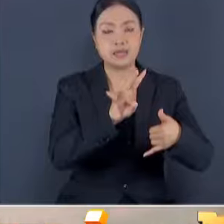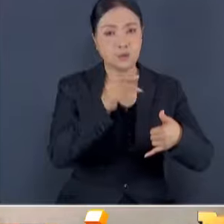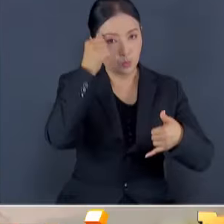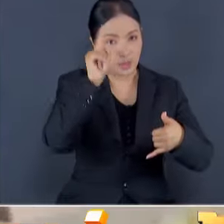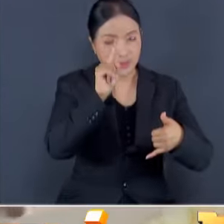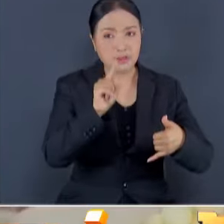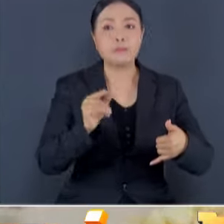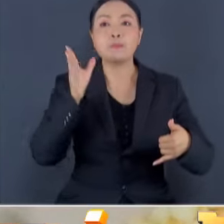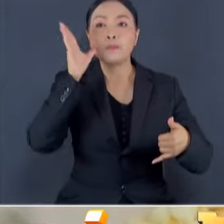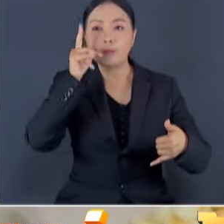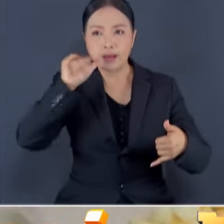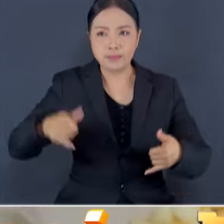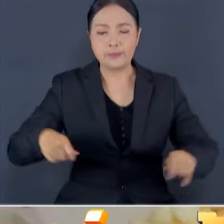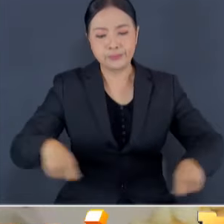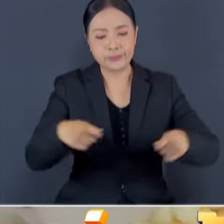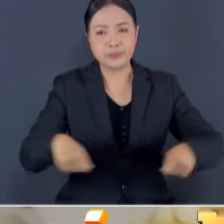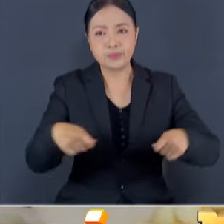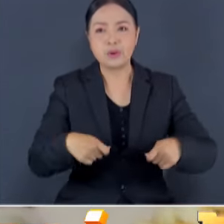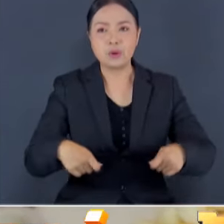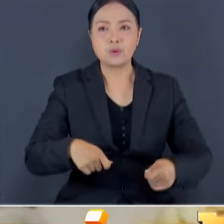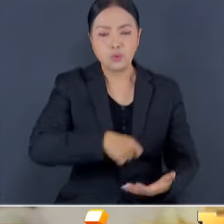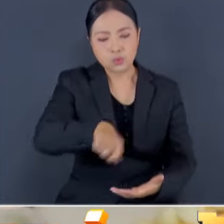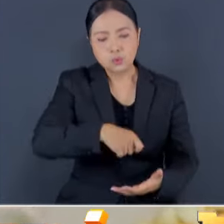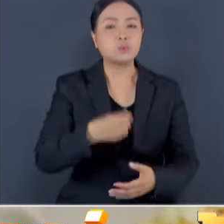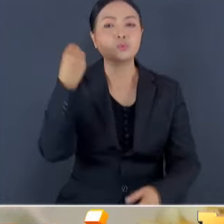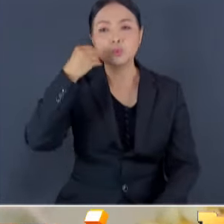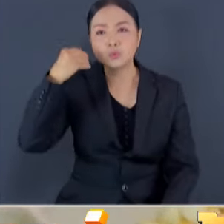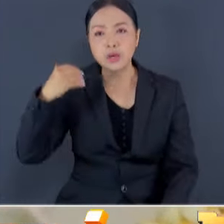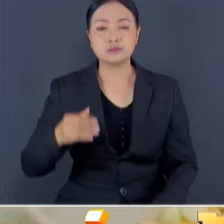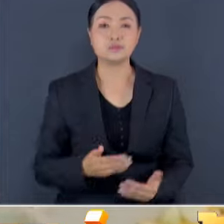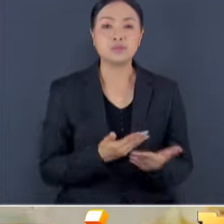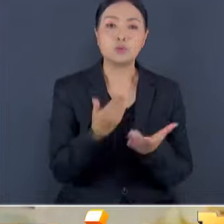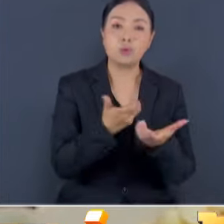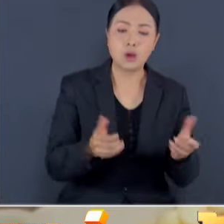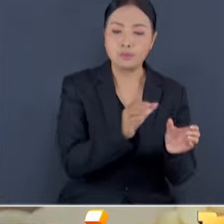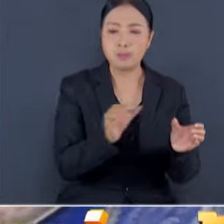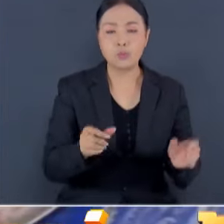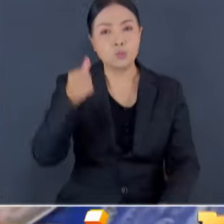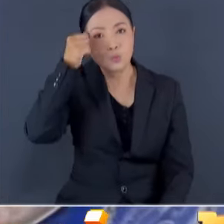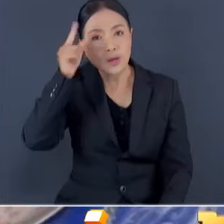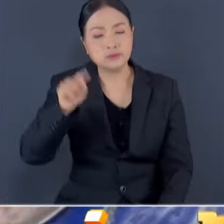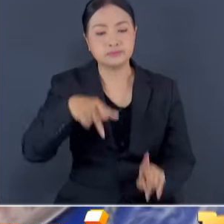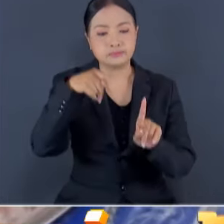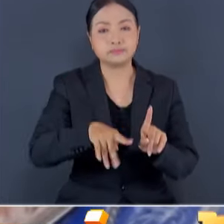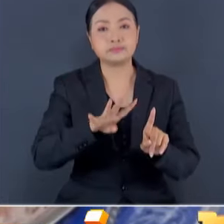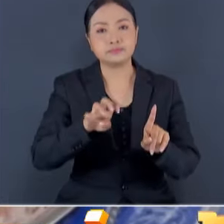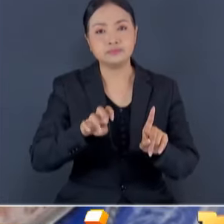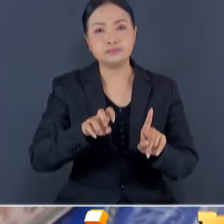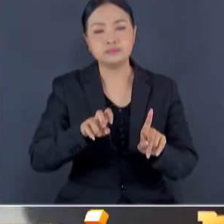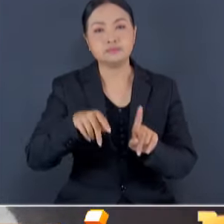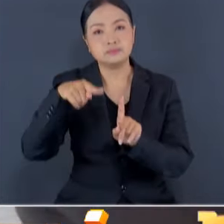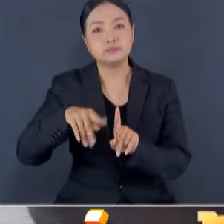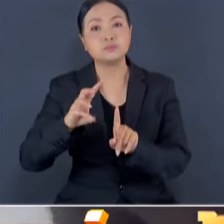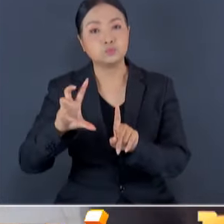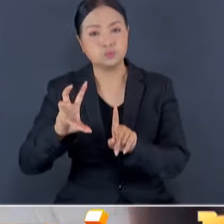ปกครองเนี่ยอาสามาทำกับข้าวตามเมนูที่สพฐเนี่ยกำหนดทุกวันการจัดซื้อวัตถุดิบเนี่ยก็ไม่ต่ำกว่าวันละ1,400 - 1,600